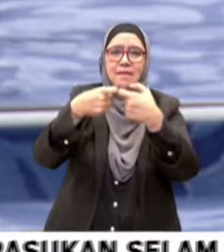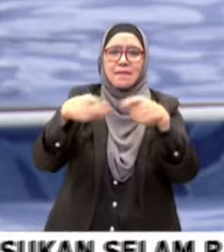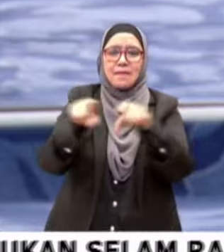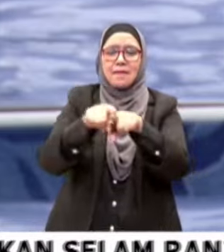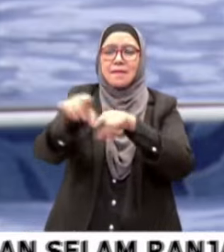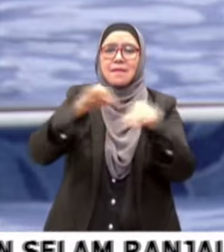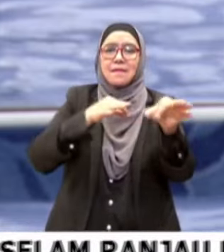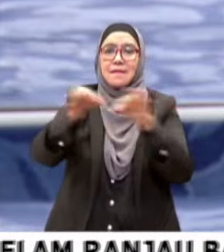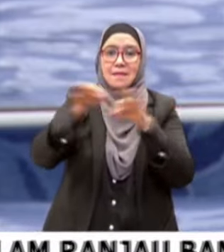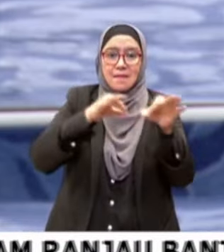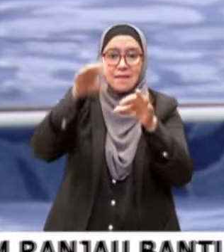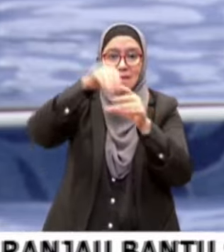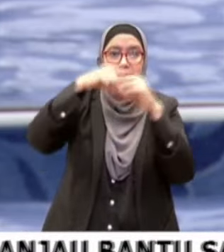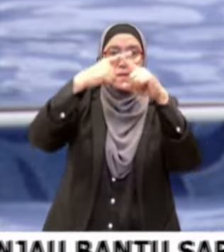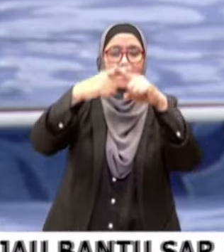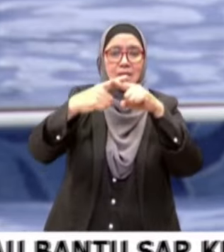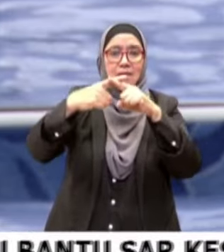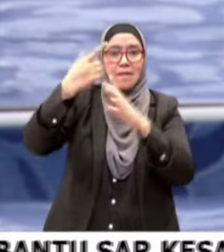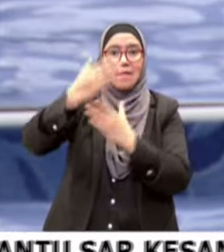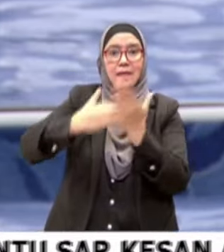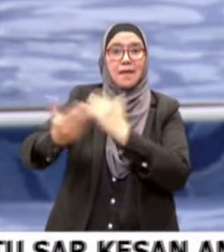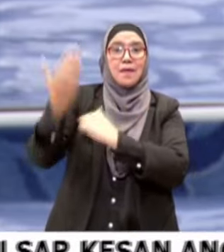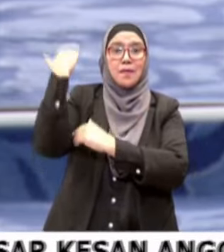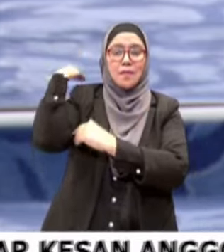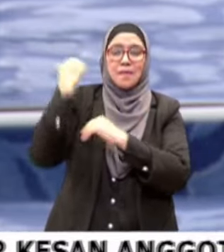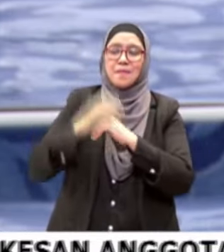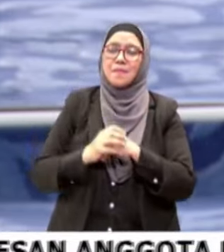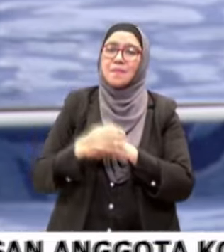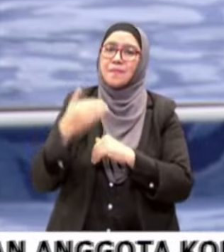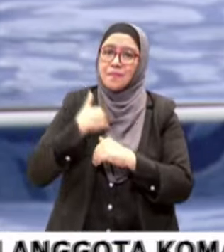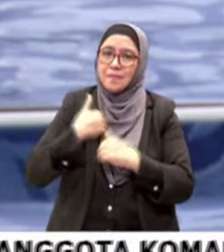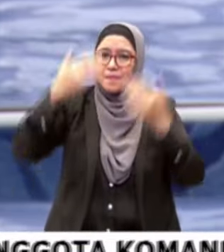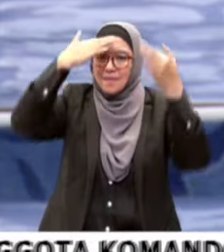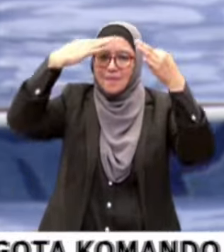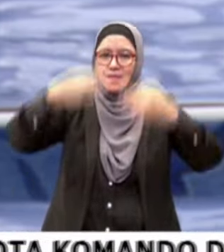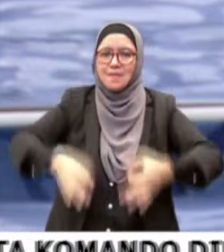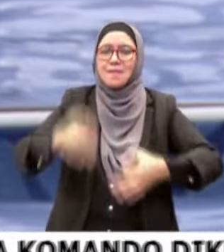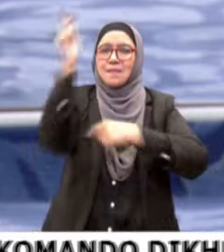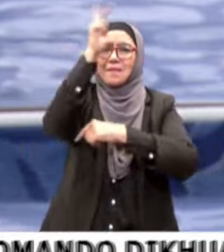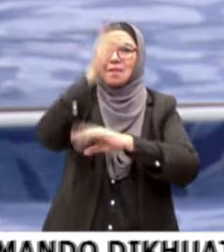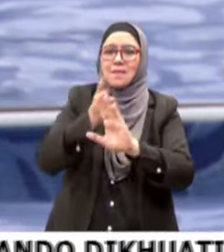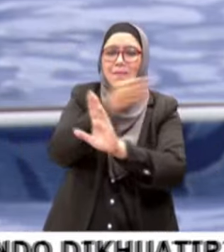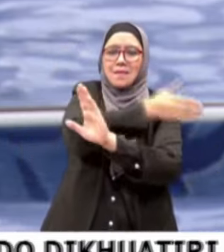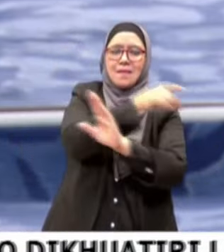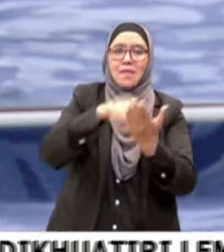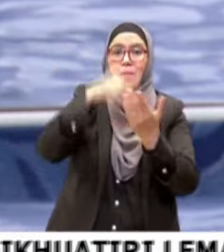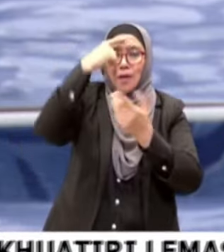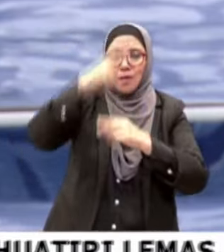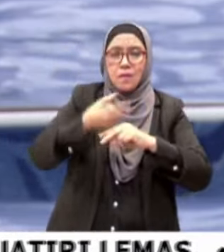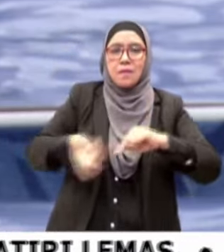dalam sesi yang lalu Walaupun ada keputusan kerajaan sebelum ini untuk menaikkan